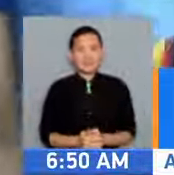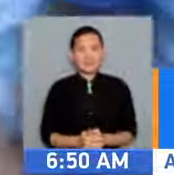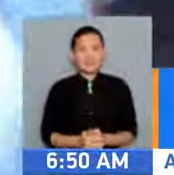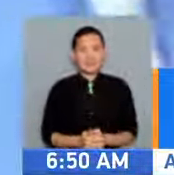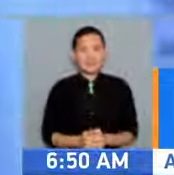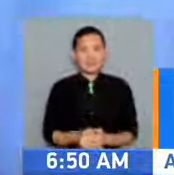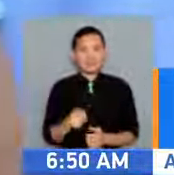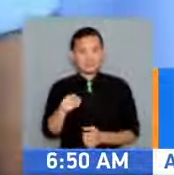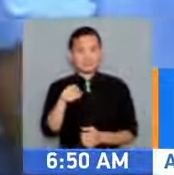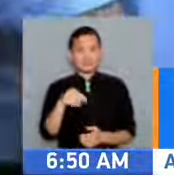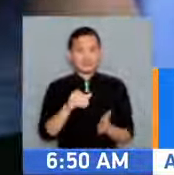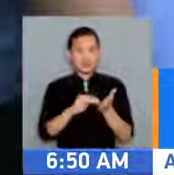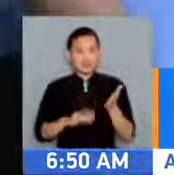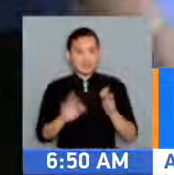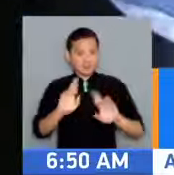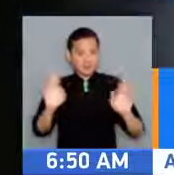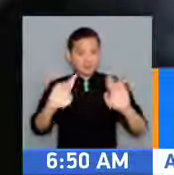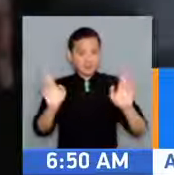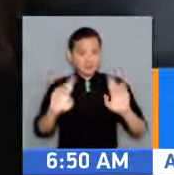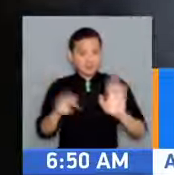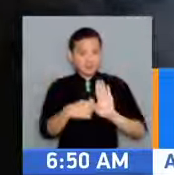ko.